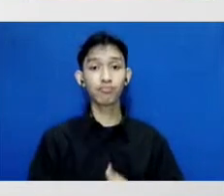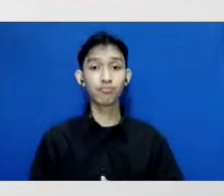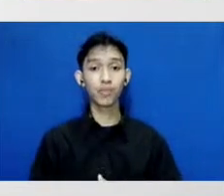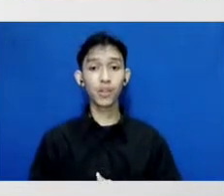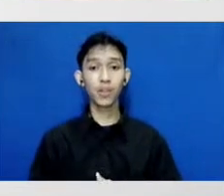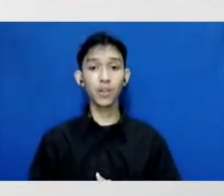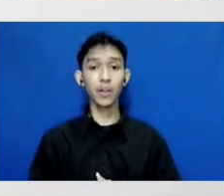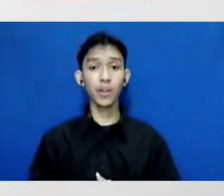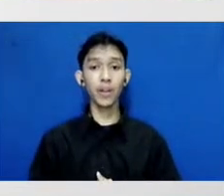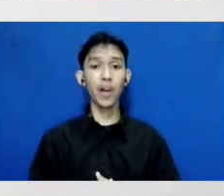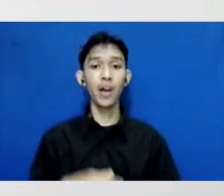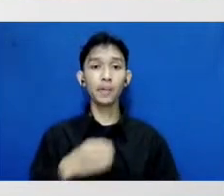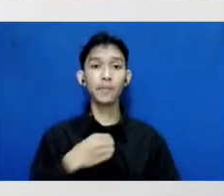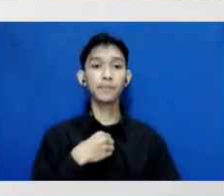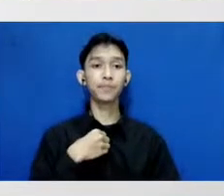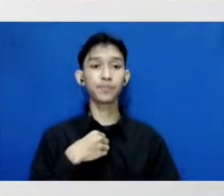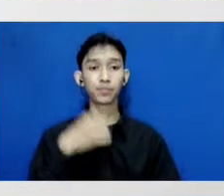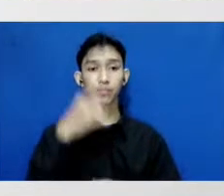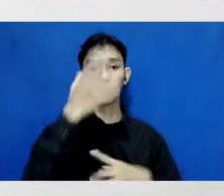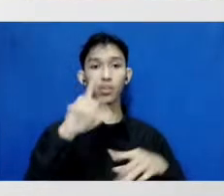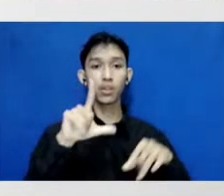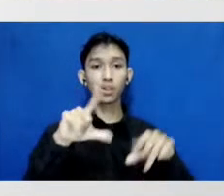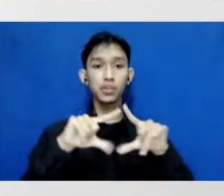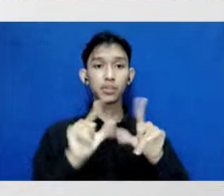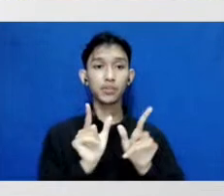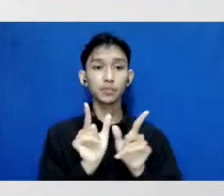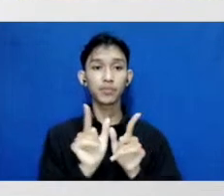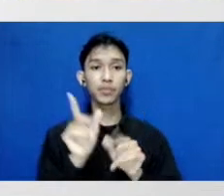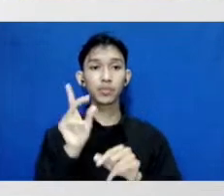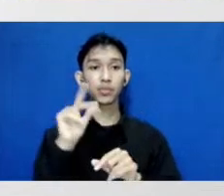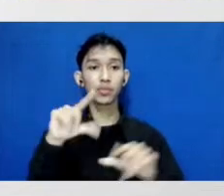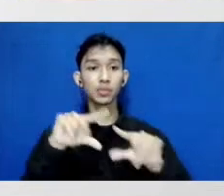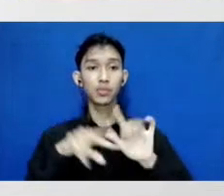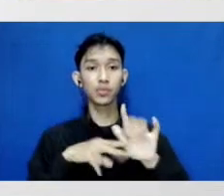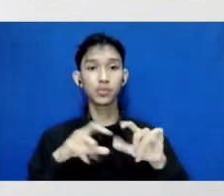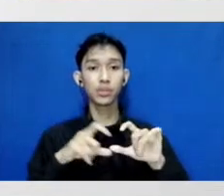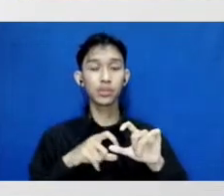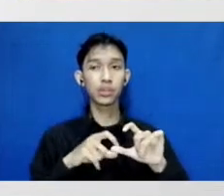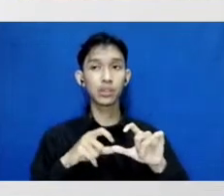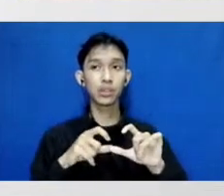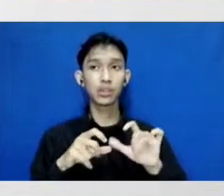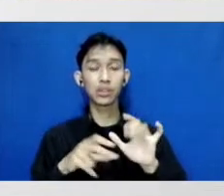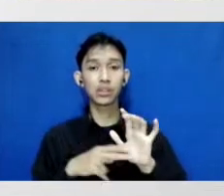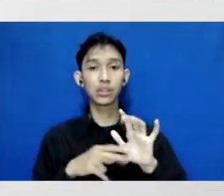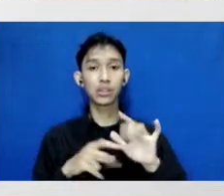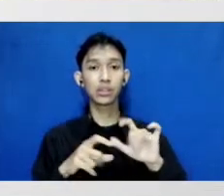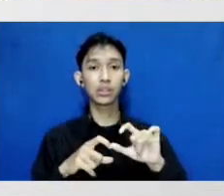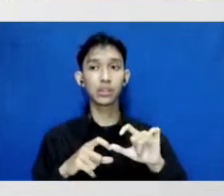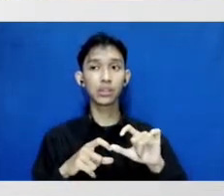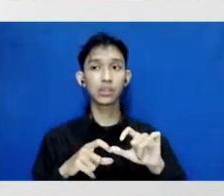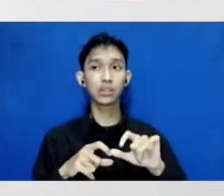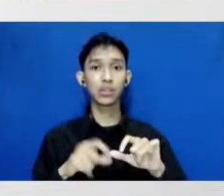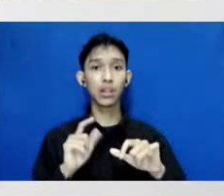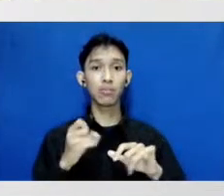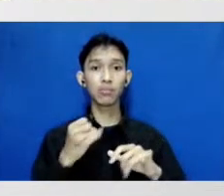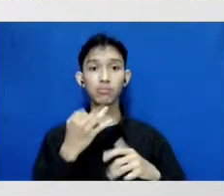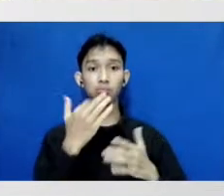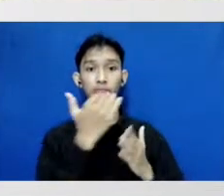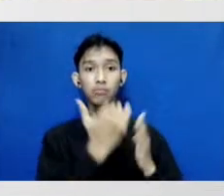Menurut Profesor Lawrence Lessig, ada empat faktor yang mempengaruhi regulasi internet. Ada laws, norms, market, dan